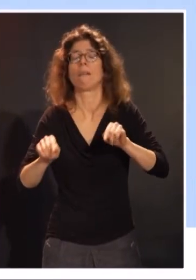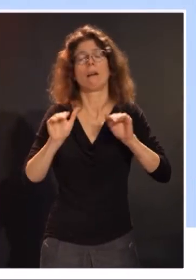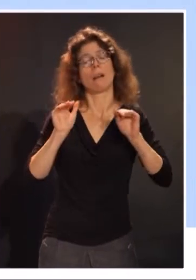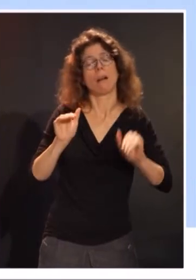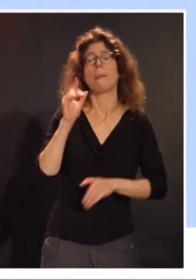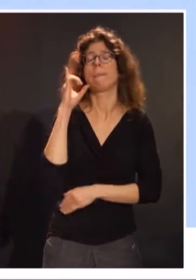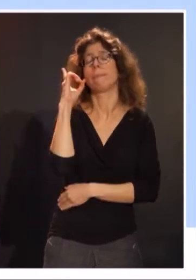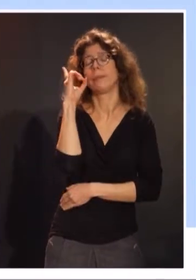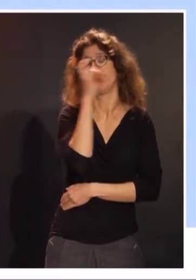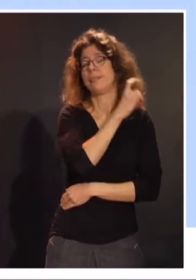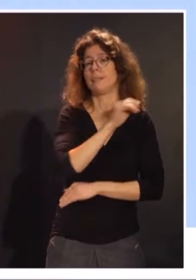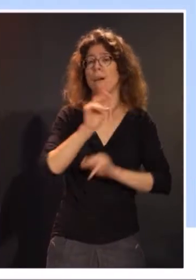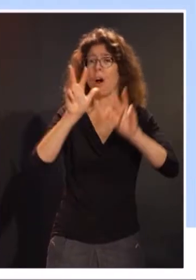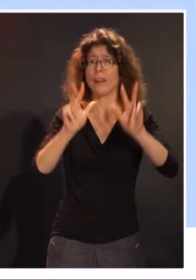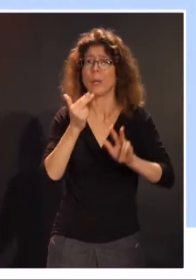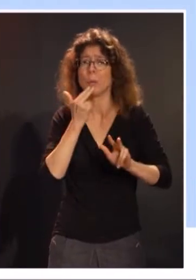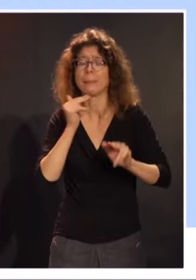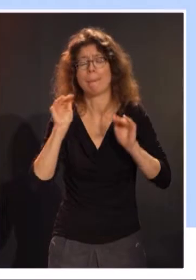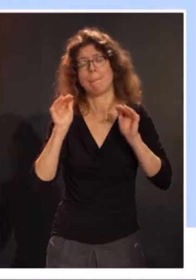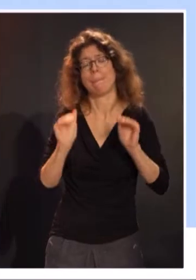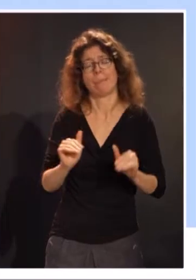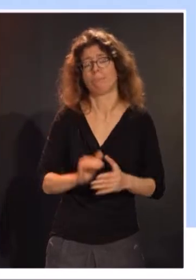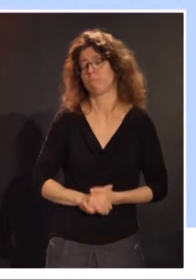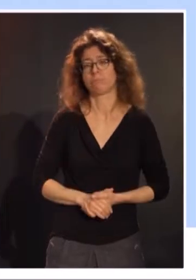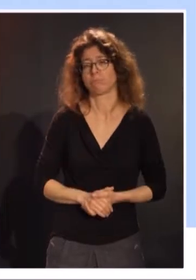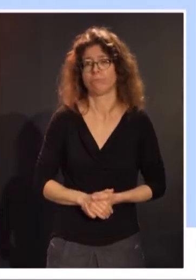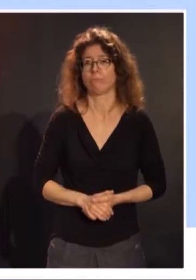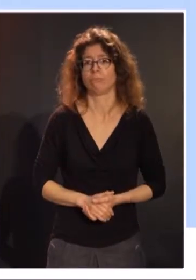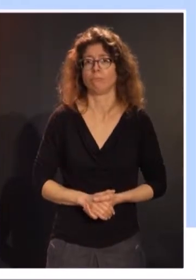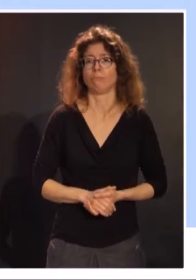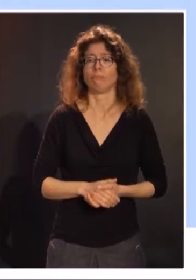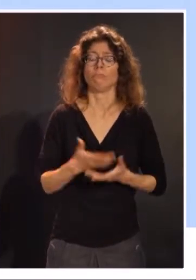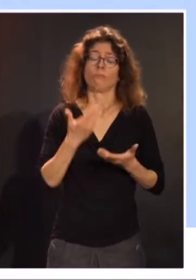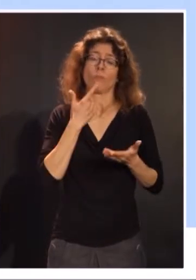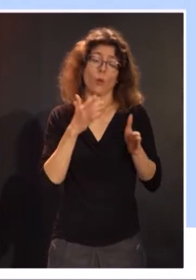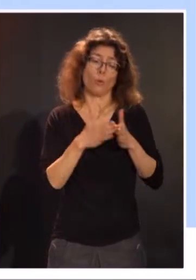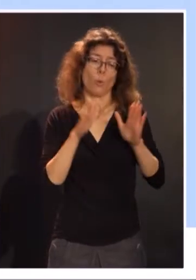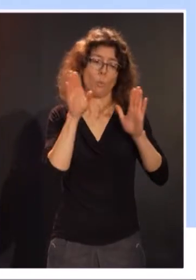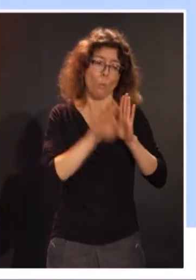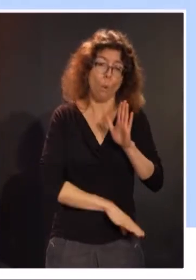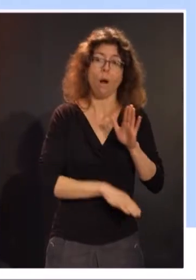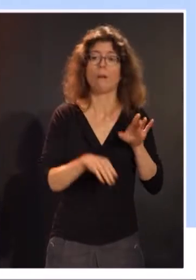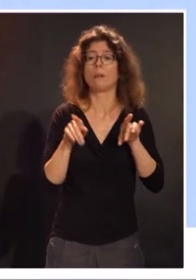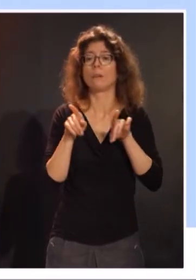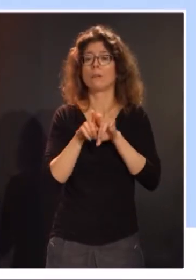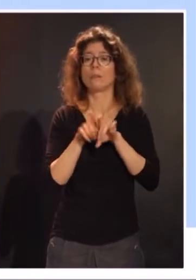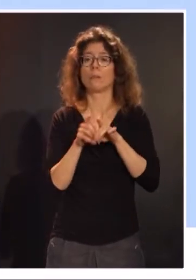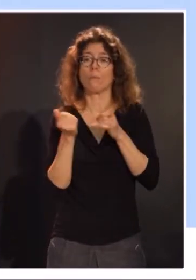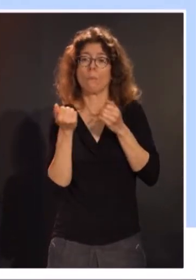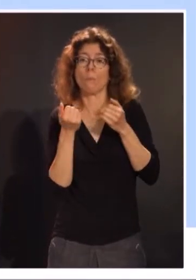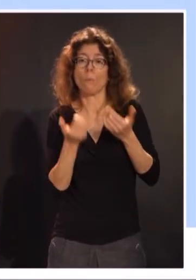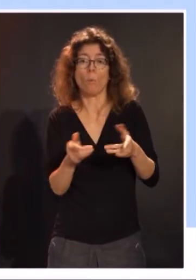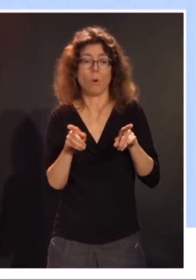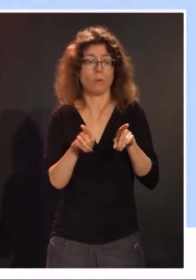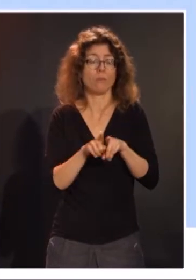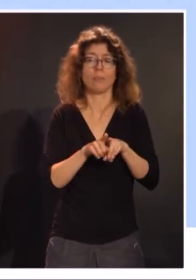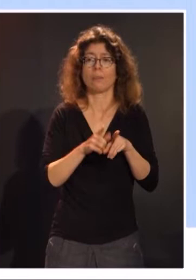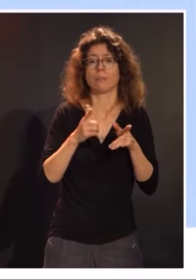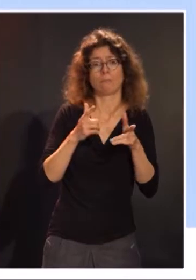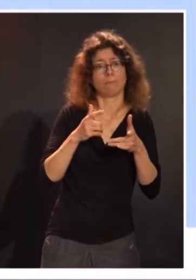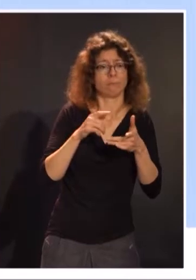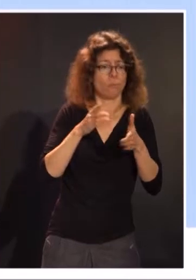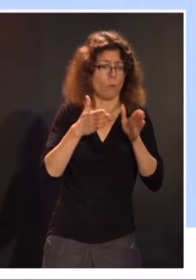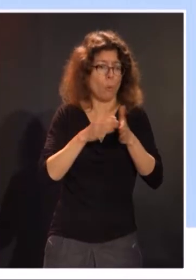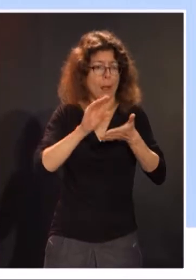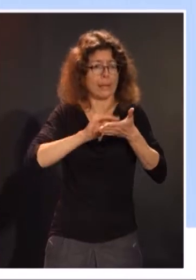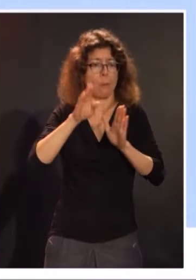compris sur l'outil numérique. Et on avait également proposé de continuer à réduire la quantité d'écrit et donc proposer un